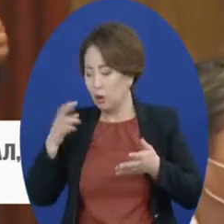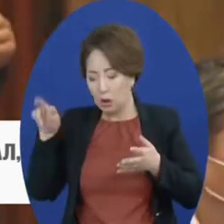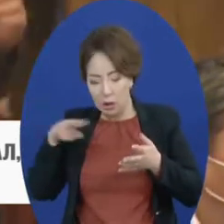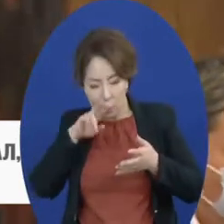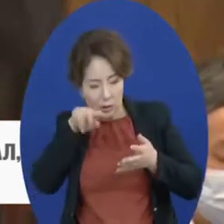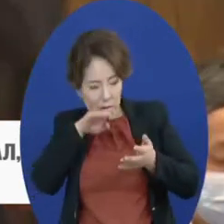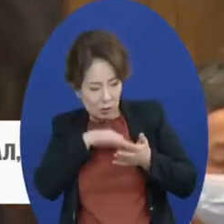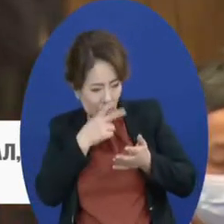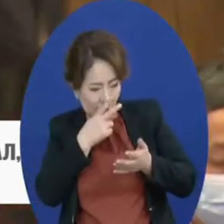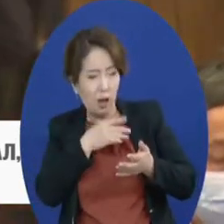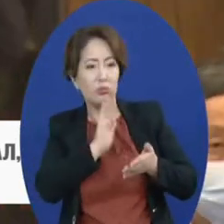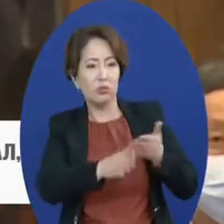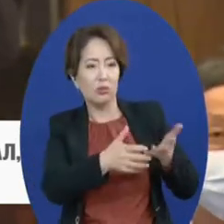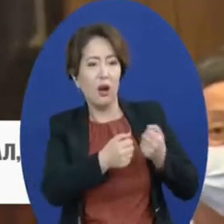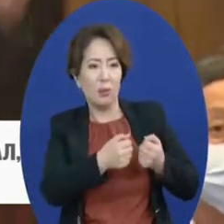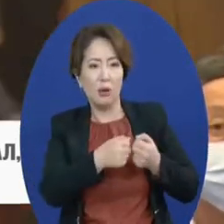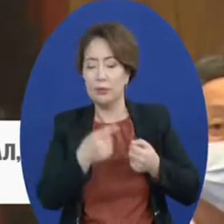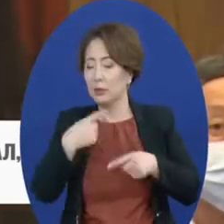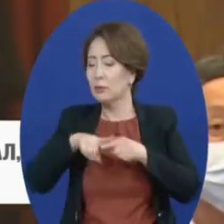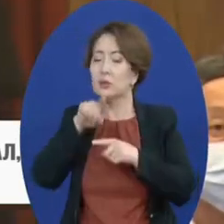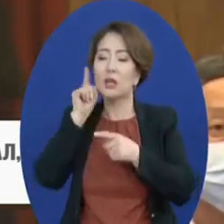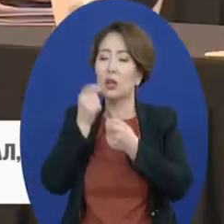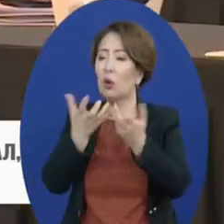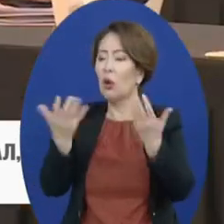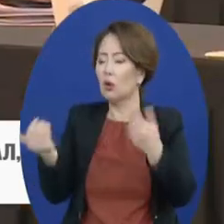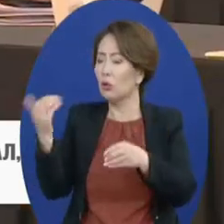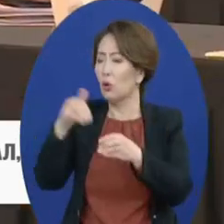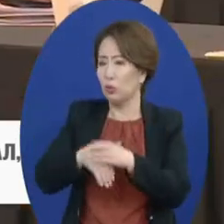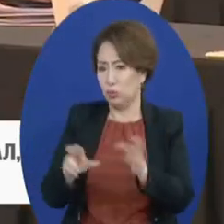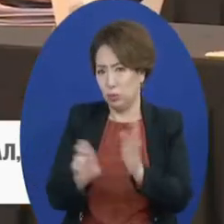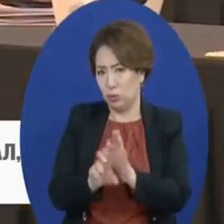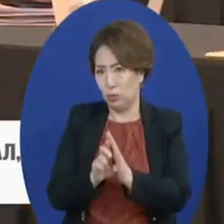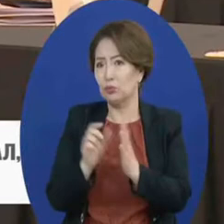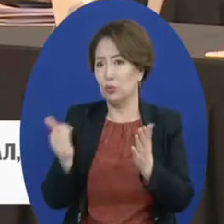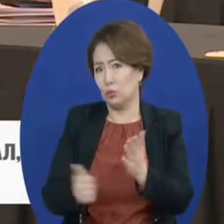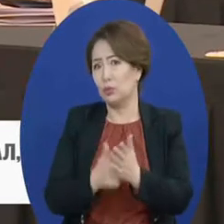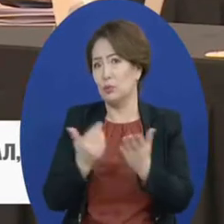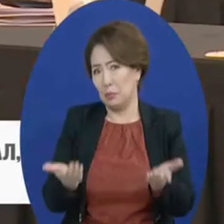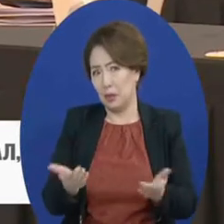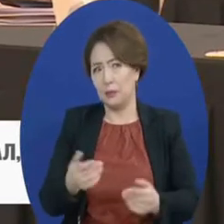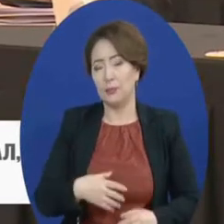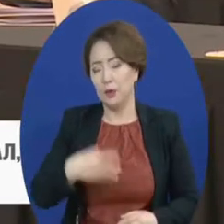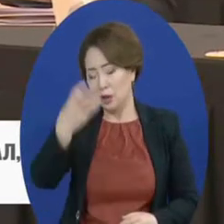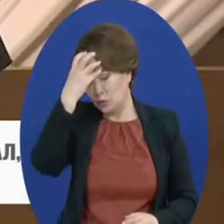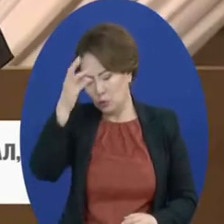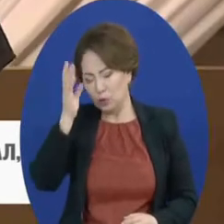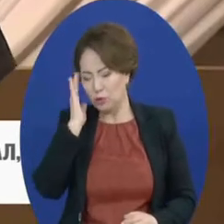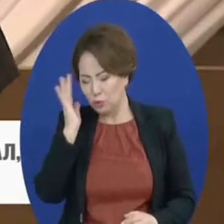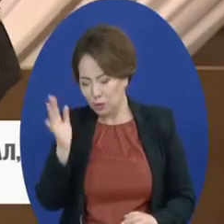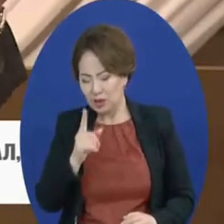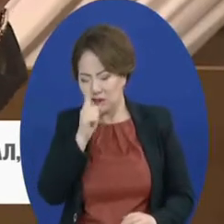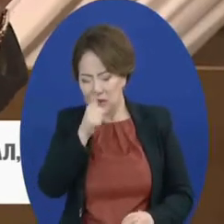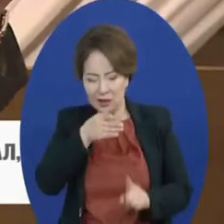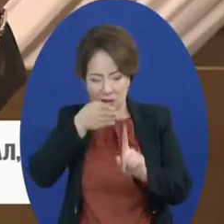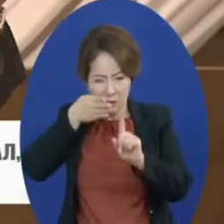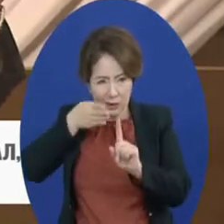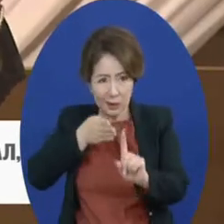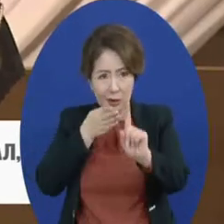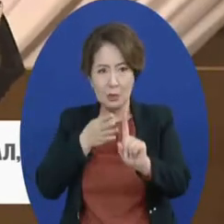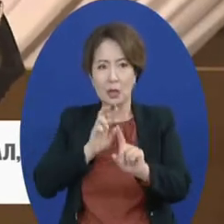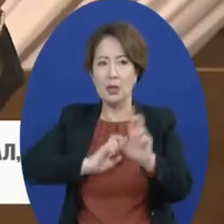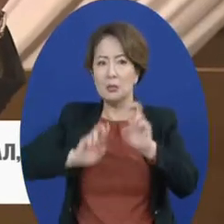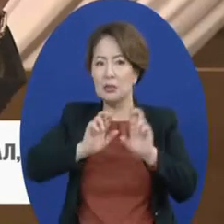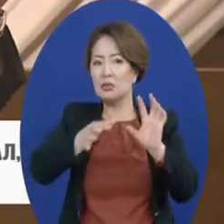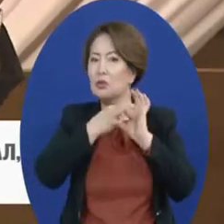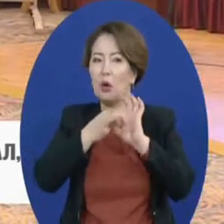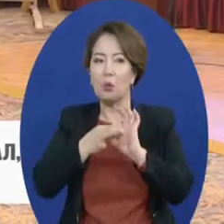өнөөдөр буцаагаад олон залуу гэр бүлийг орон сууч бүрэн боломж байна. Төрийн бодлого шийдвэр нэг зарчмаар бизнес ихэнд хүрдэггүй. Яамдууд агентлагууд